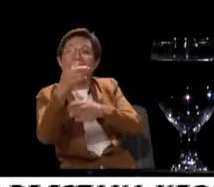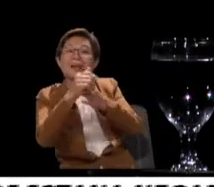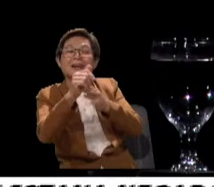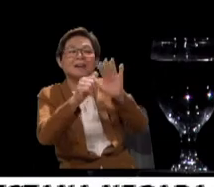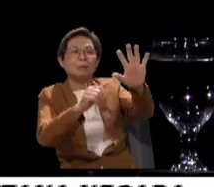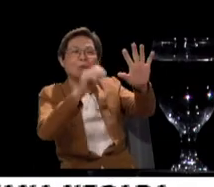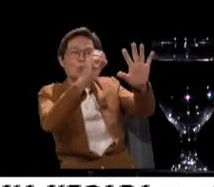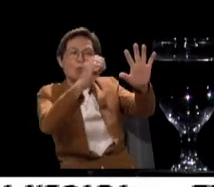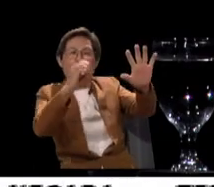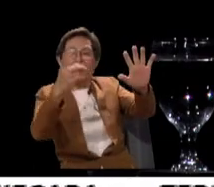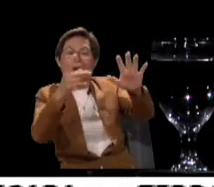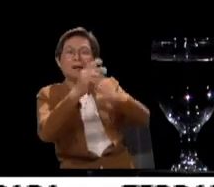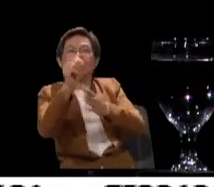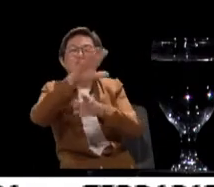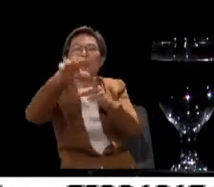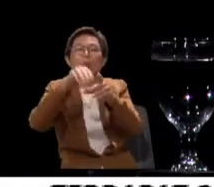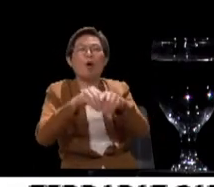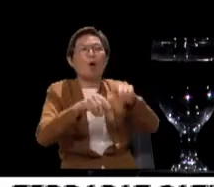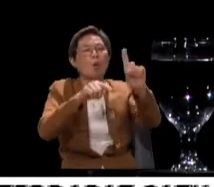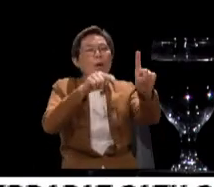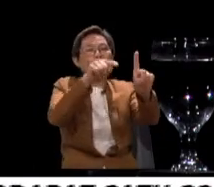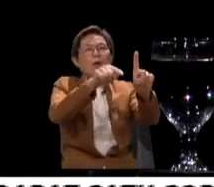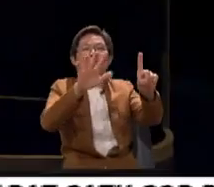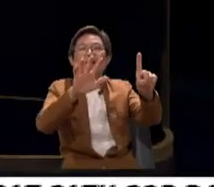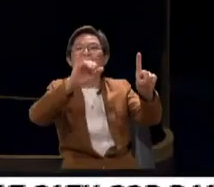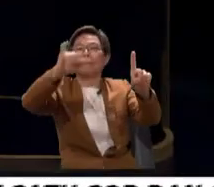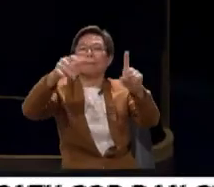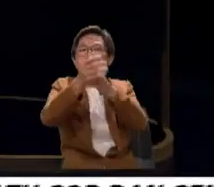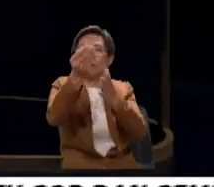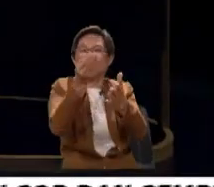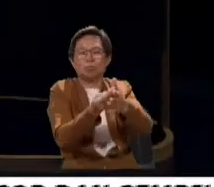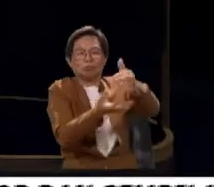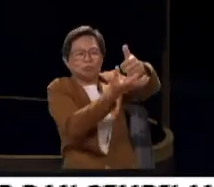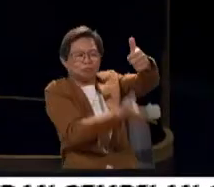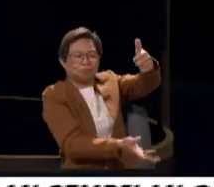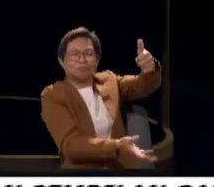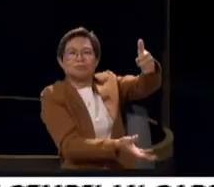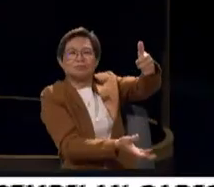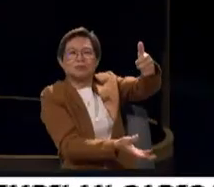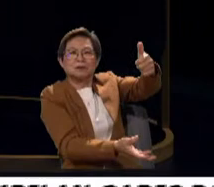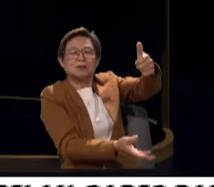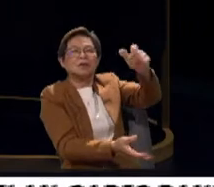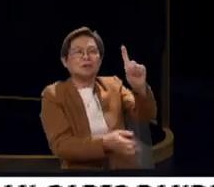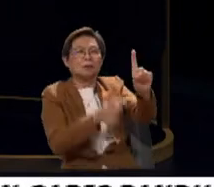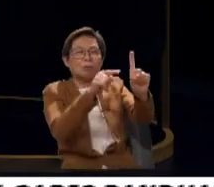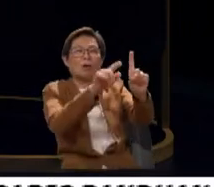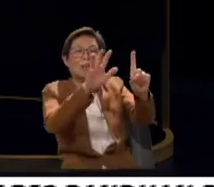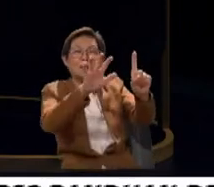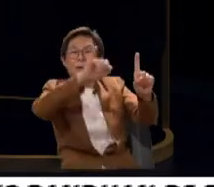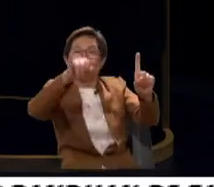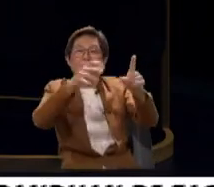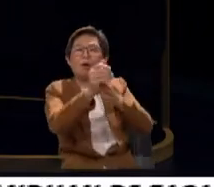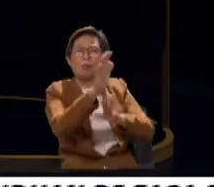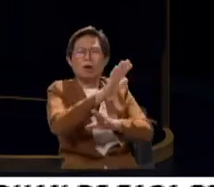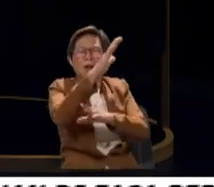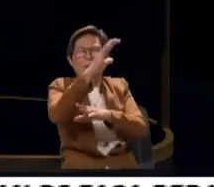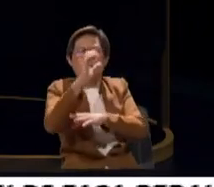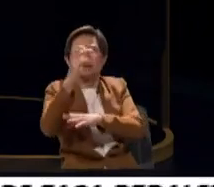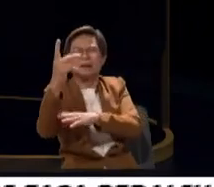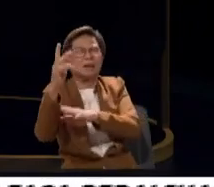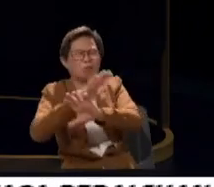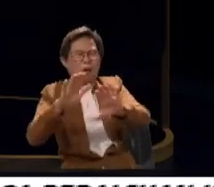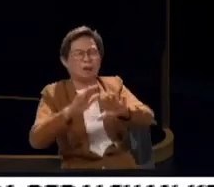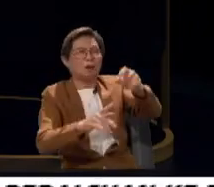yang yang itu termasuk yang tadi 1.5 Million tadi 1.5 tu juta Sebenarnya 1.5 juta bukan 500,000